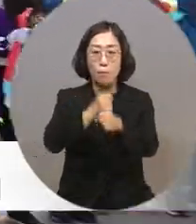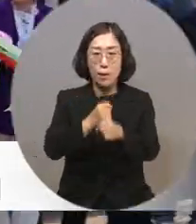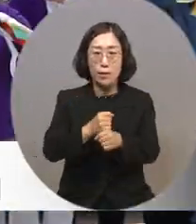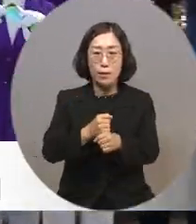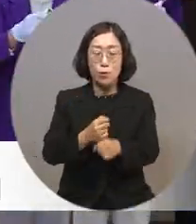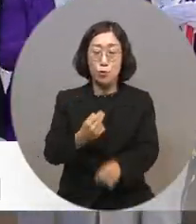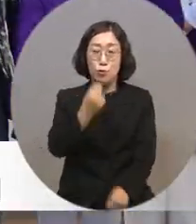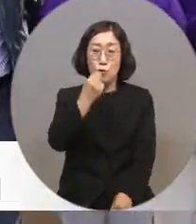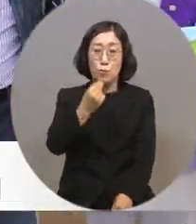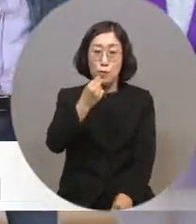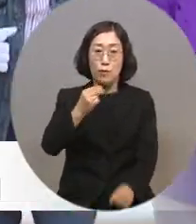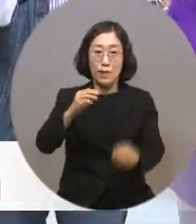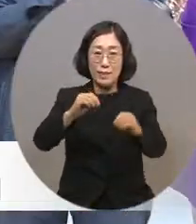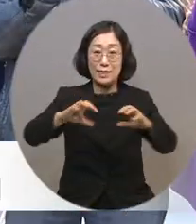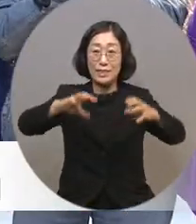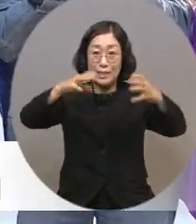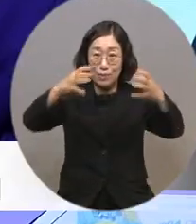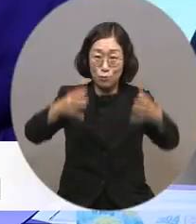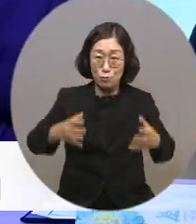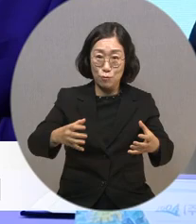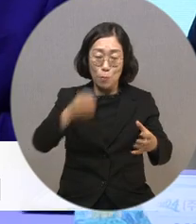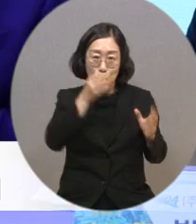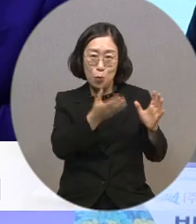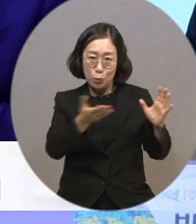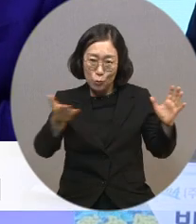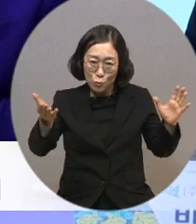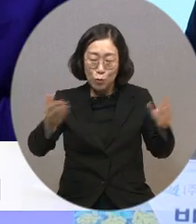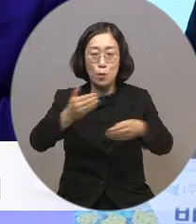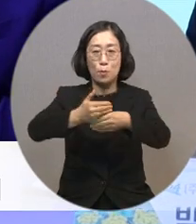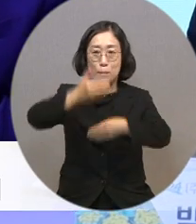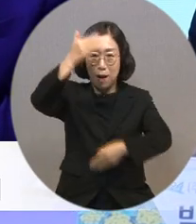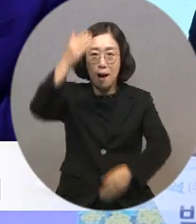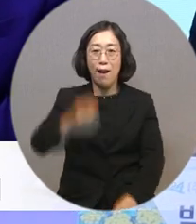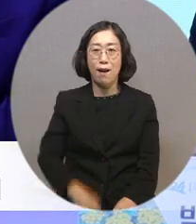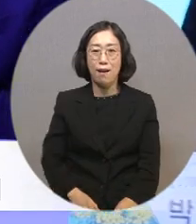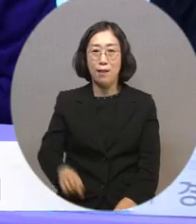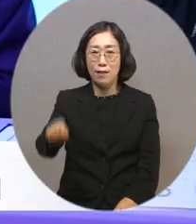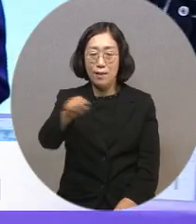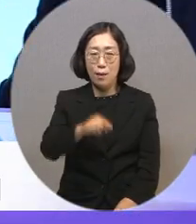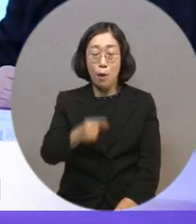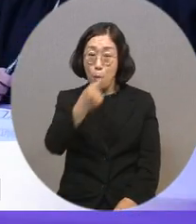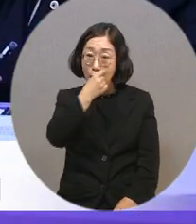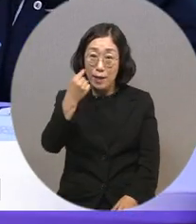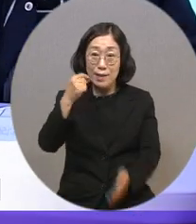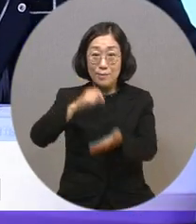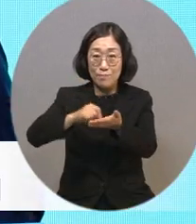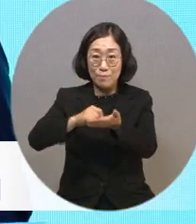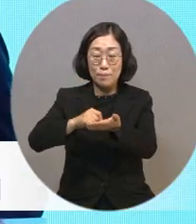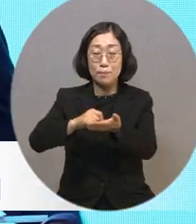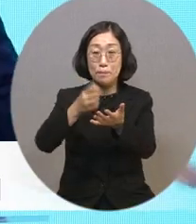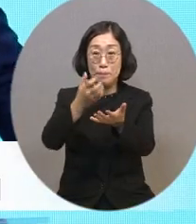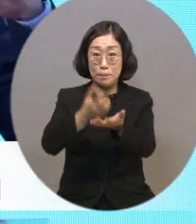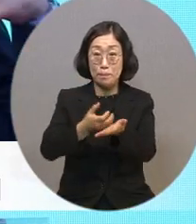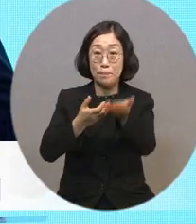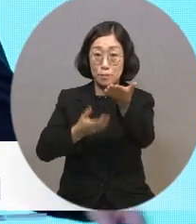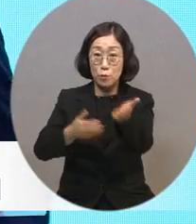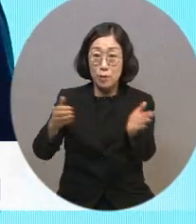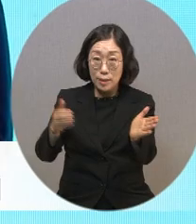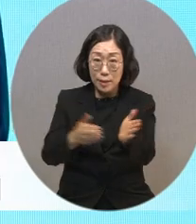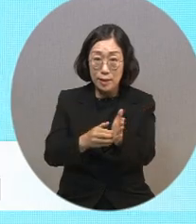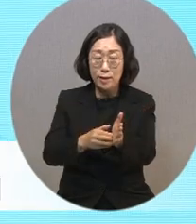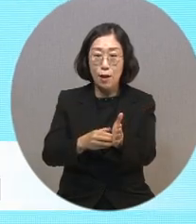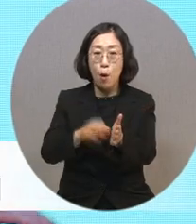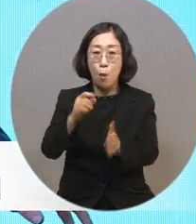순결의 지구를 공개했습니다. 작품 준공을 위한 확인서 및 승인서 서명 후 작가 울라퍼